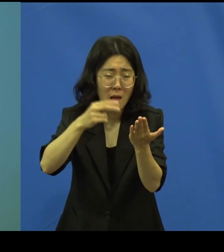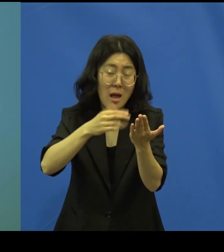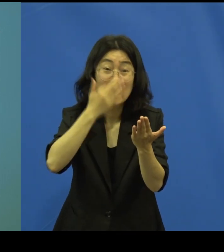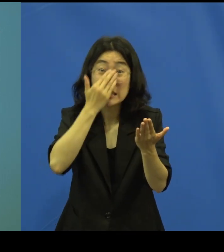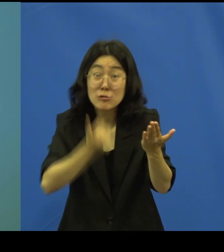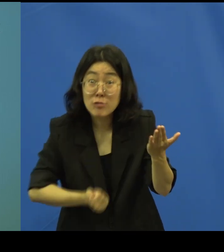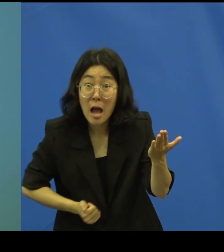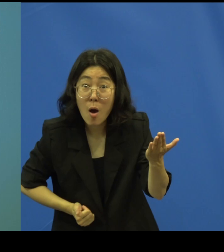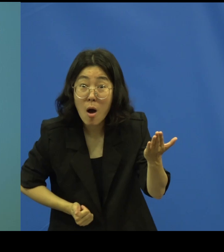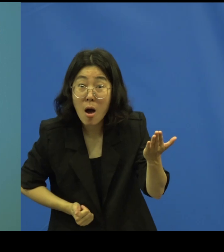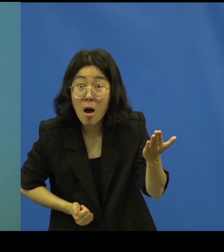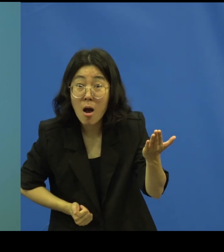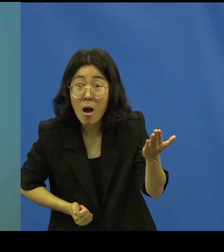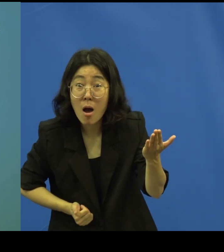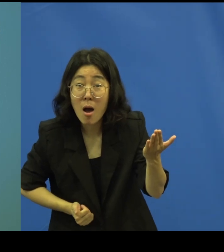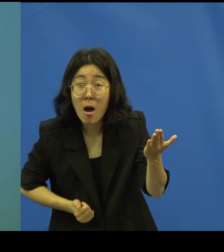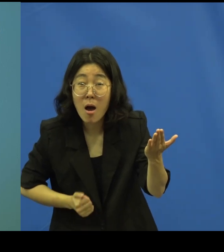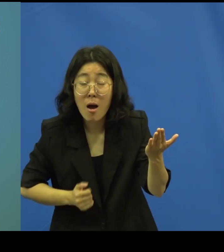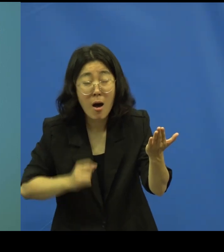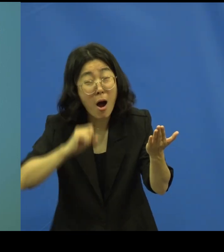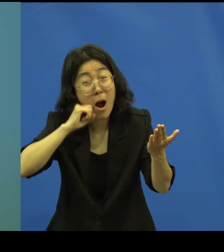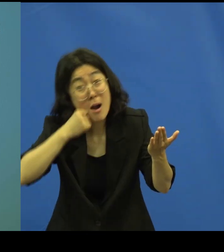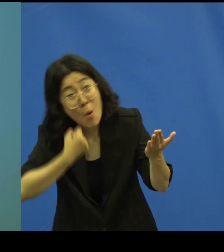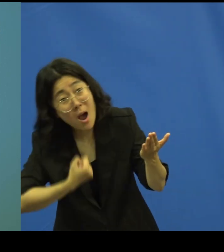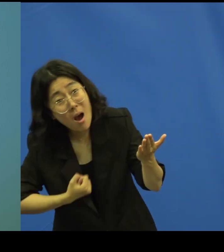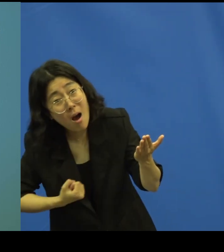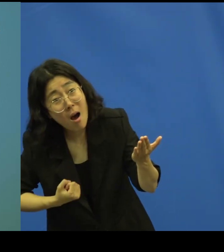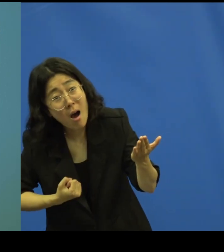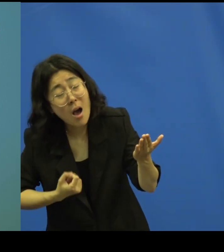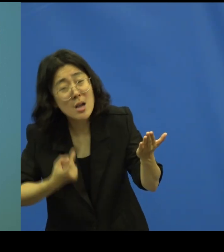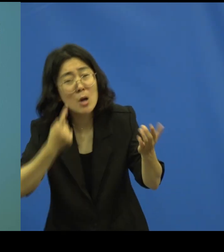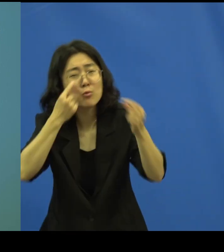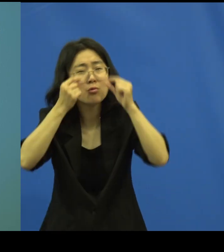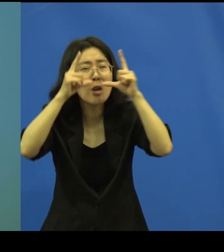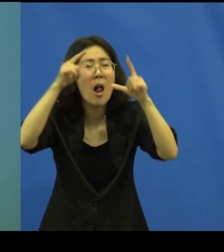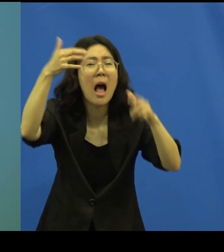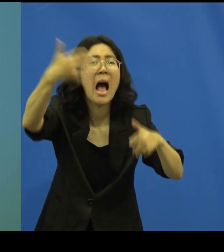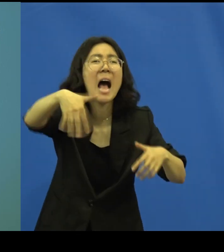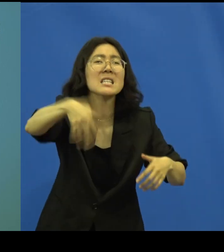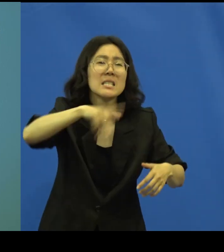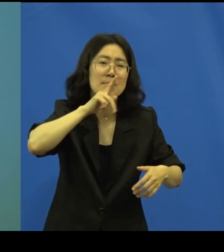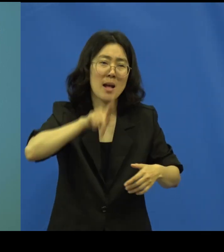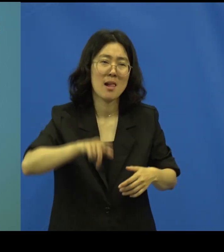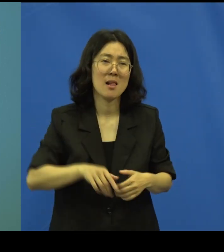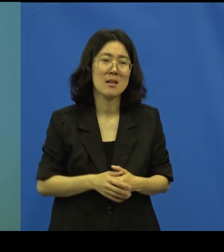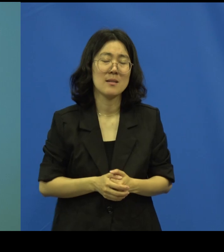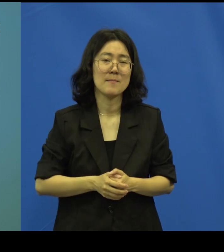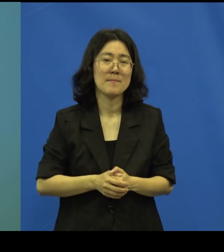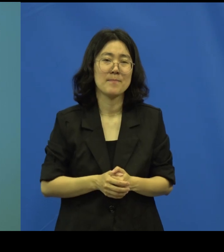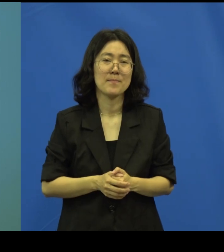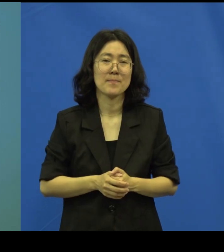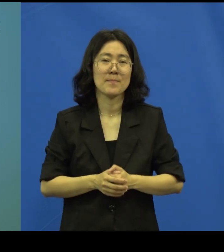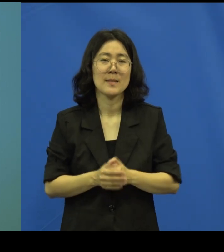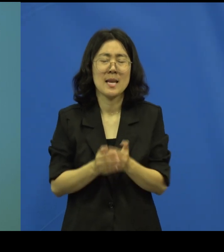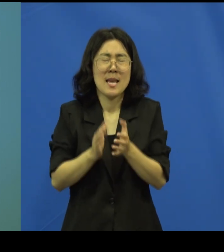쳐져 있는 거예요. 봉인이 되어 있는 거예요. 저는 여러분들의 성경에 눈이 열리게 되기를 축원합니다.